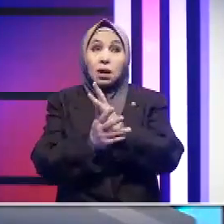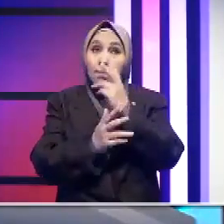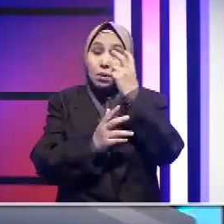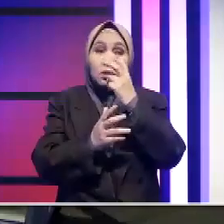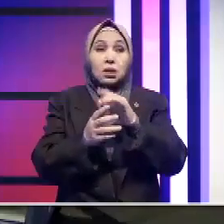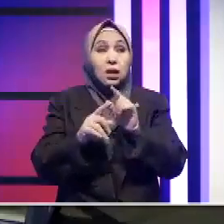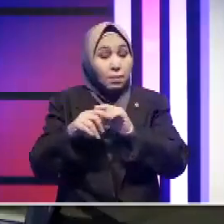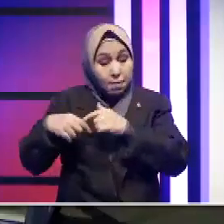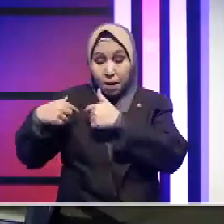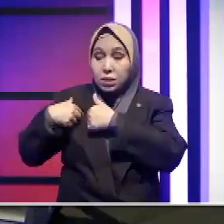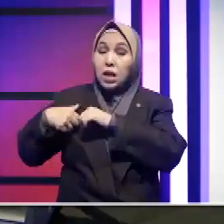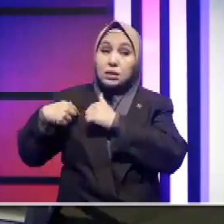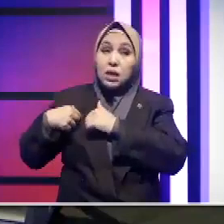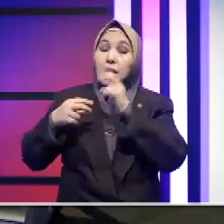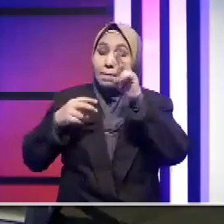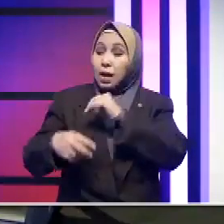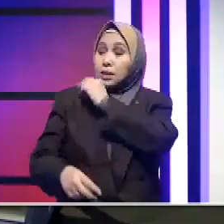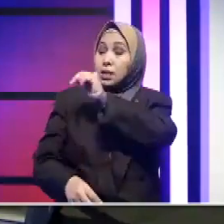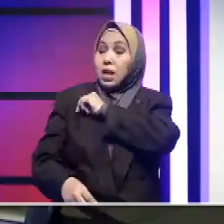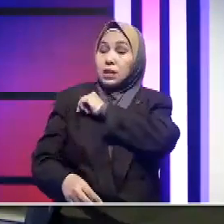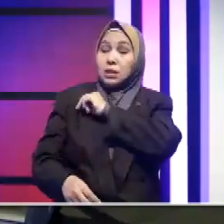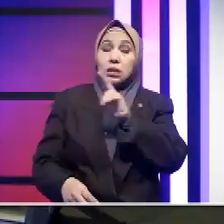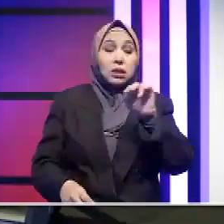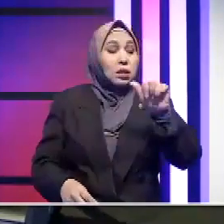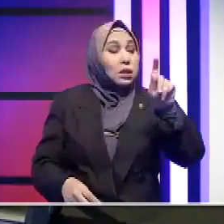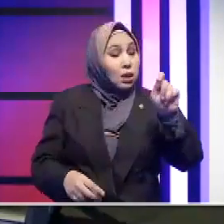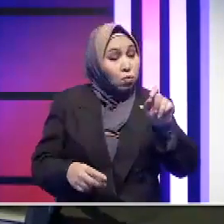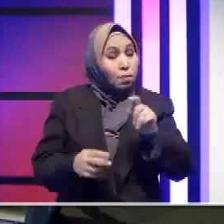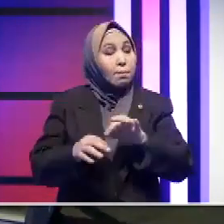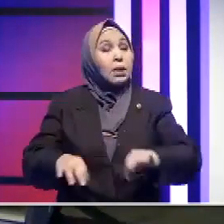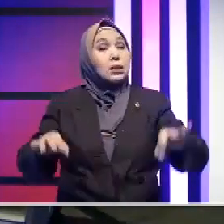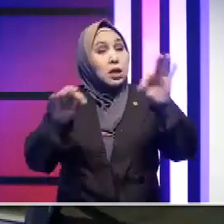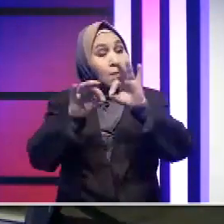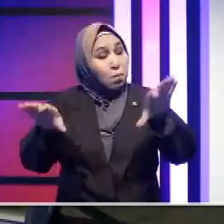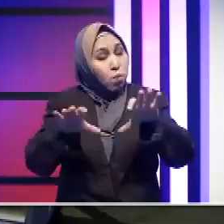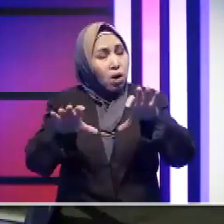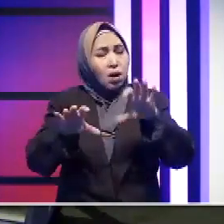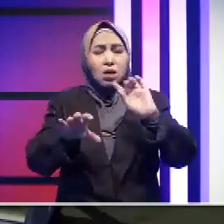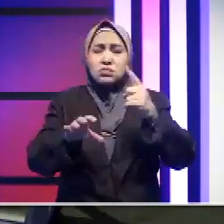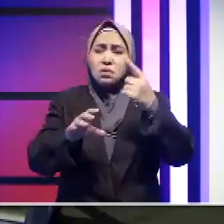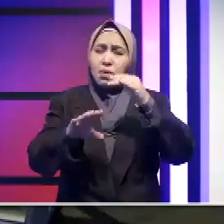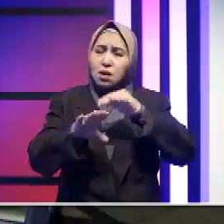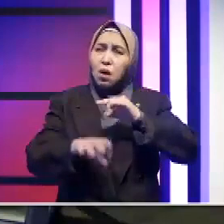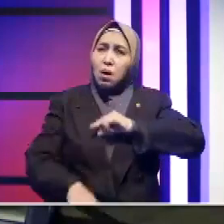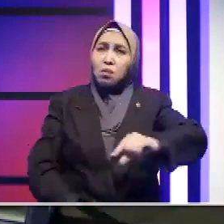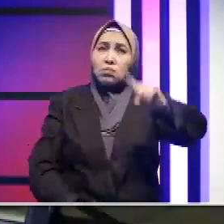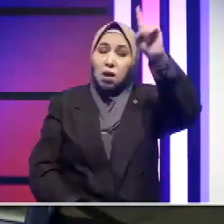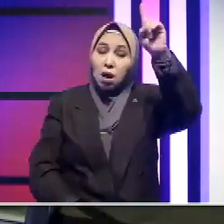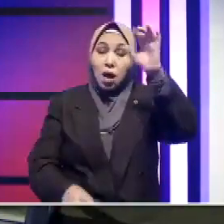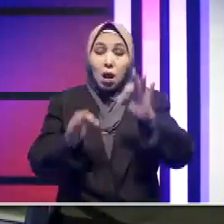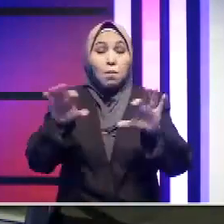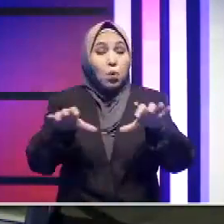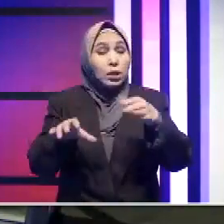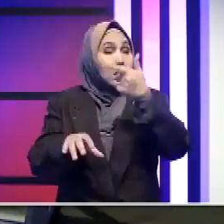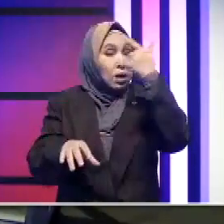itu akan mata hati ini nampak niat penting betul niat dan juga buat postnya keren Allah penting kalian kalau buat keren manusia